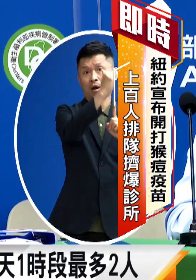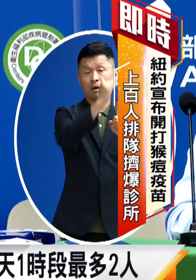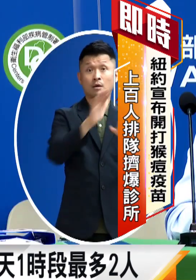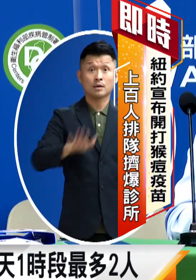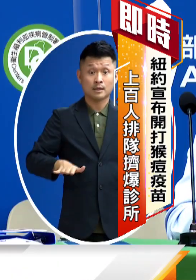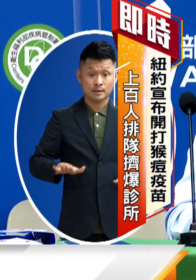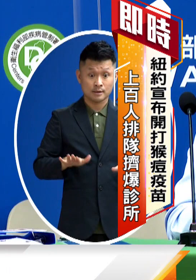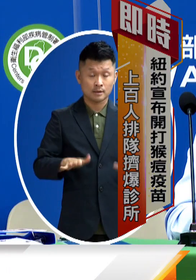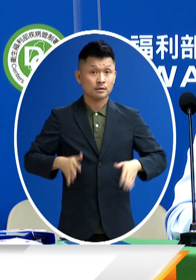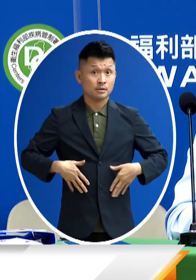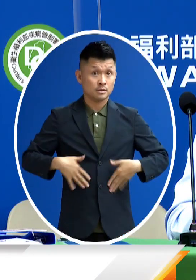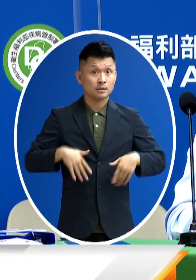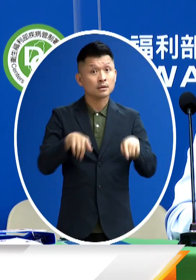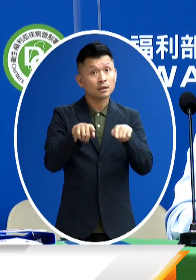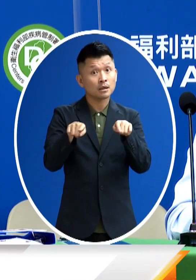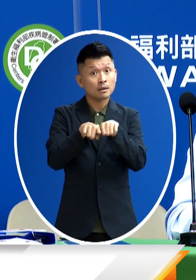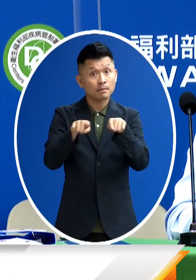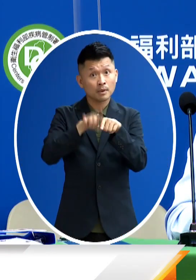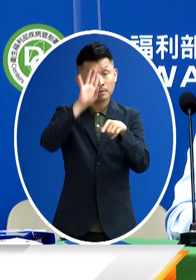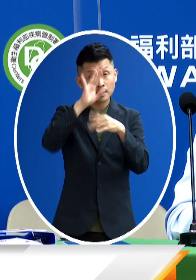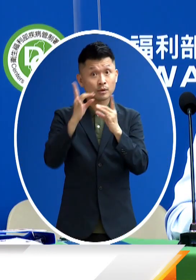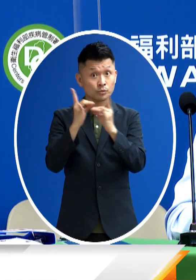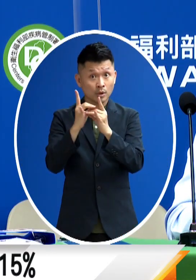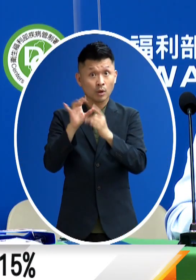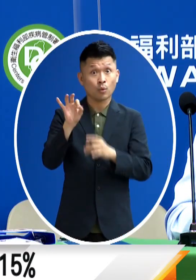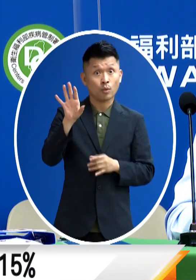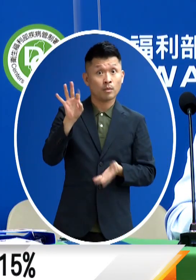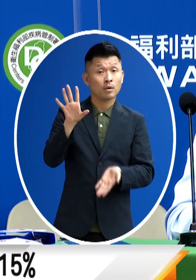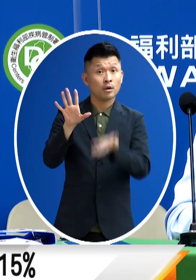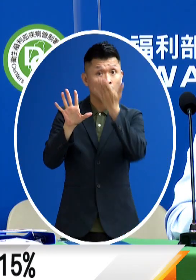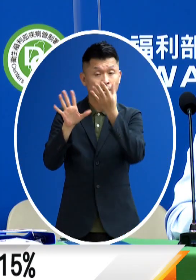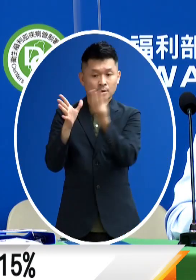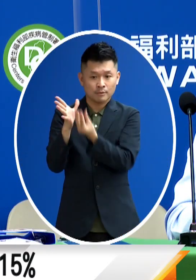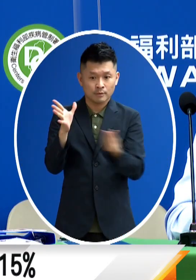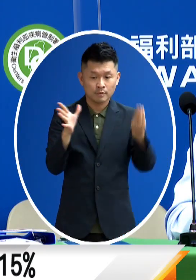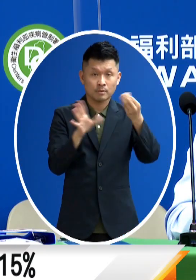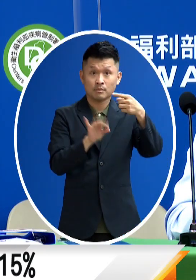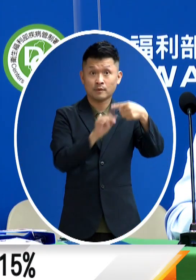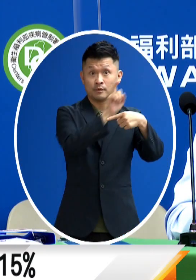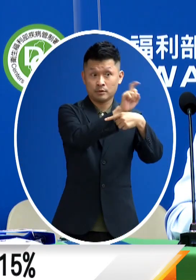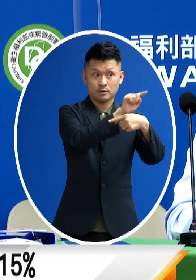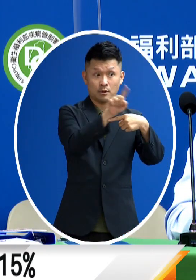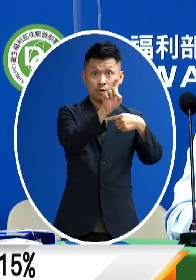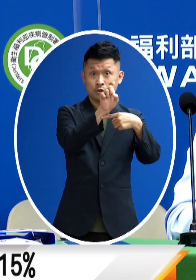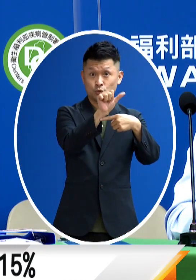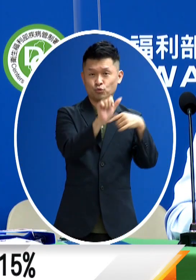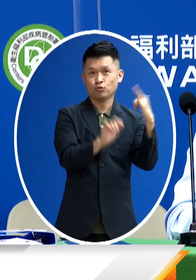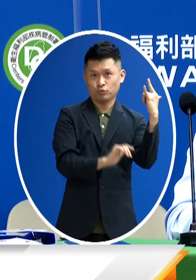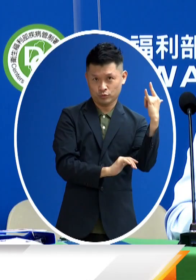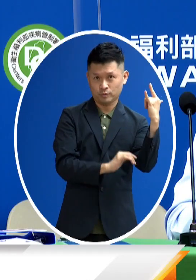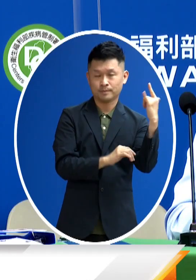急性一般病床500床以上者，专责病床开设比例为10%到15%。